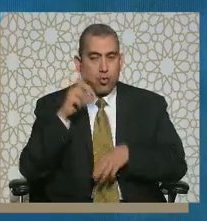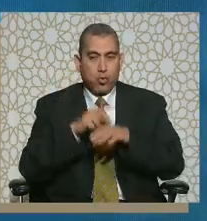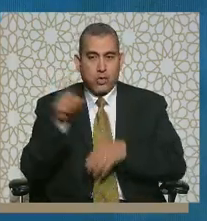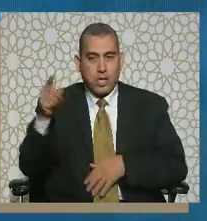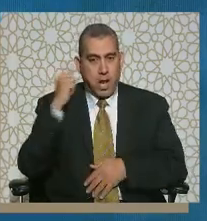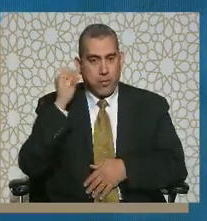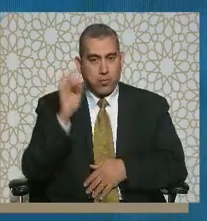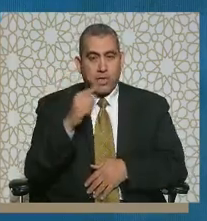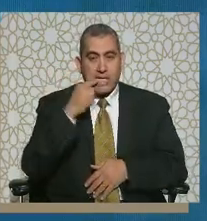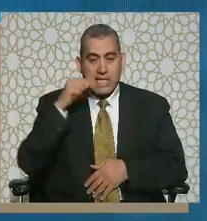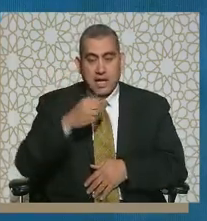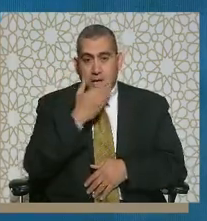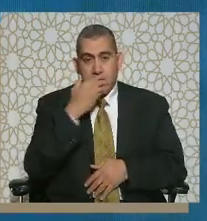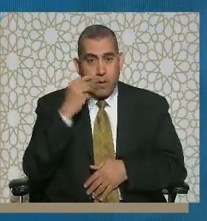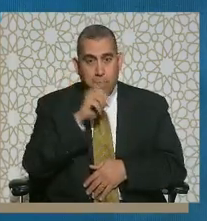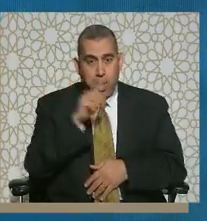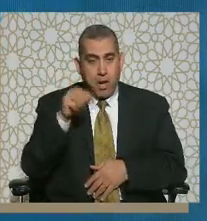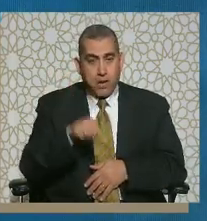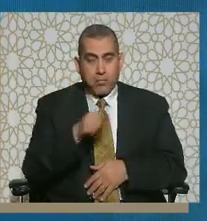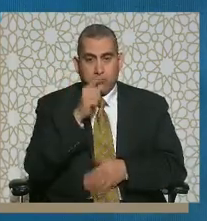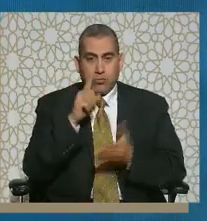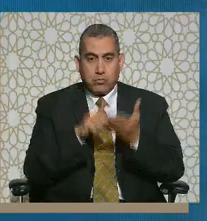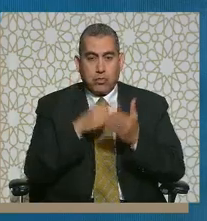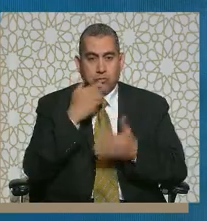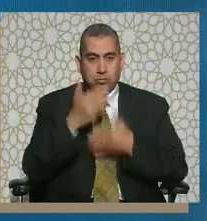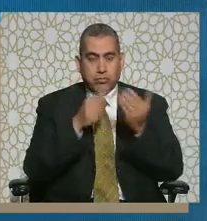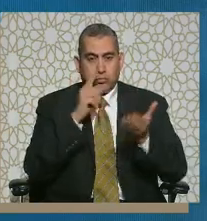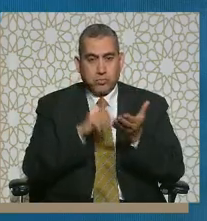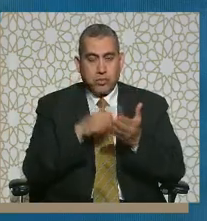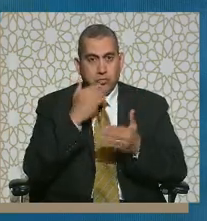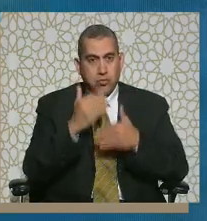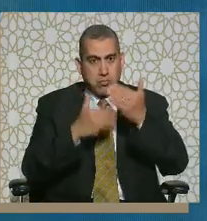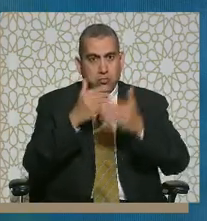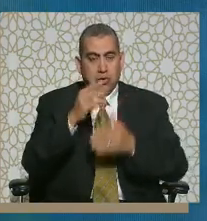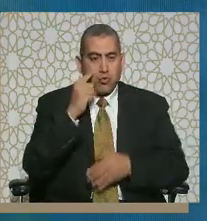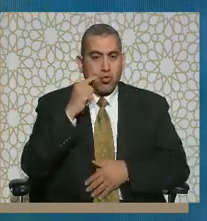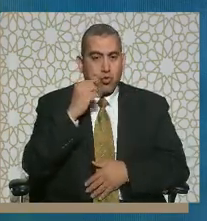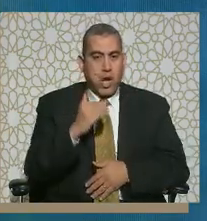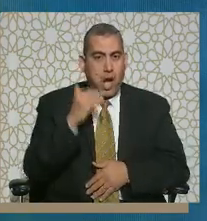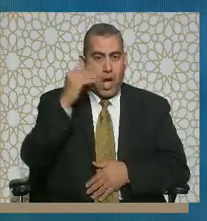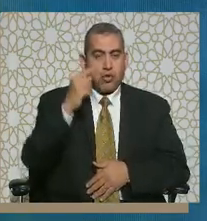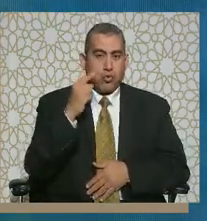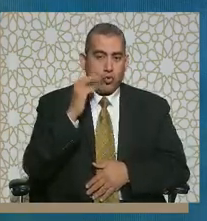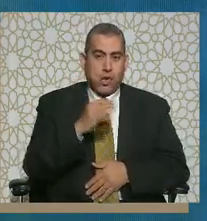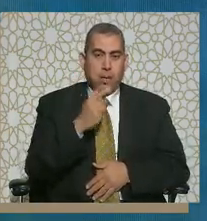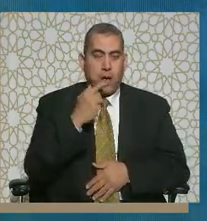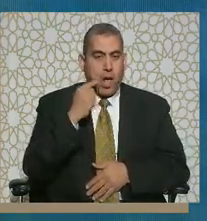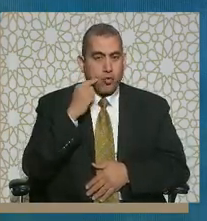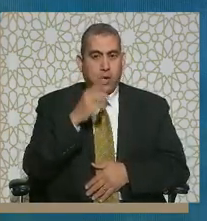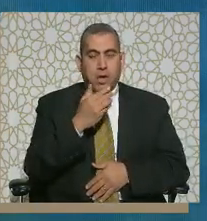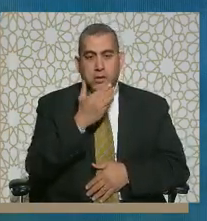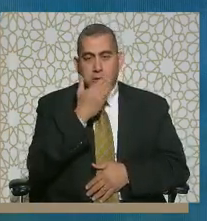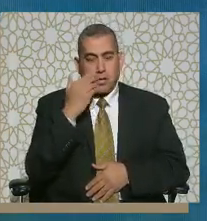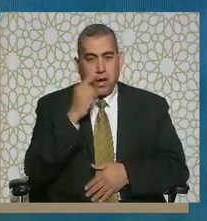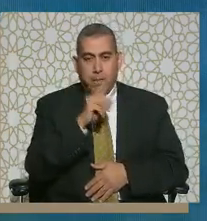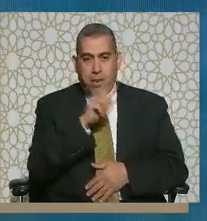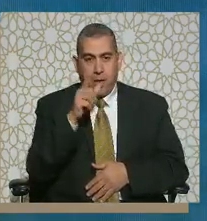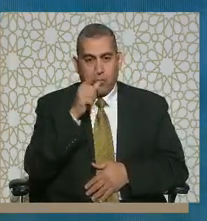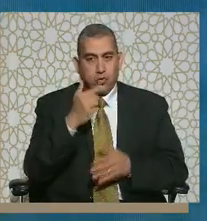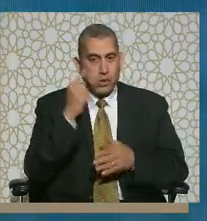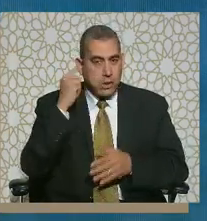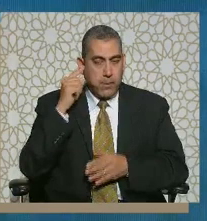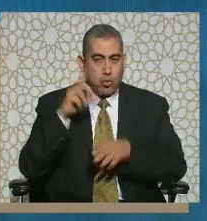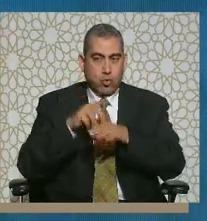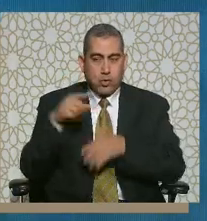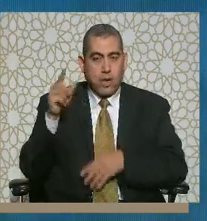دلوقتي السنه دي قال لك ما تصوميش لان انت من درجة عالية من السكر، فأنت لازم تسمعي كلامه. فأنت صيامك ده في إفطارك ده